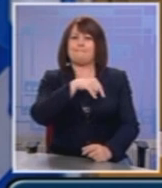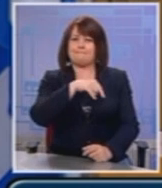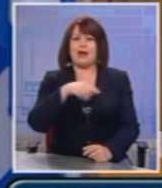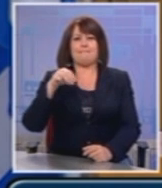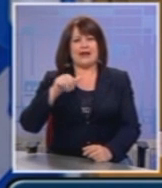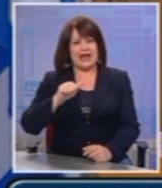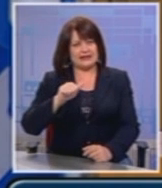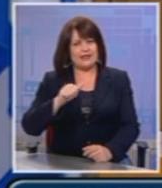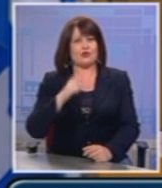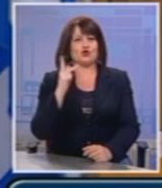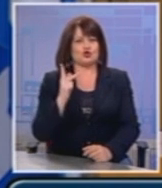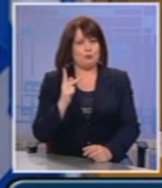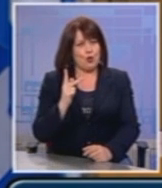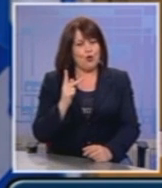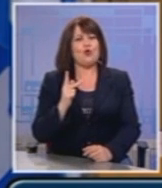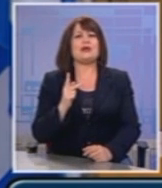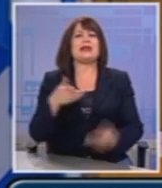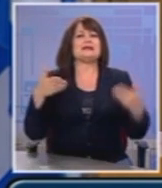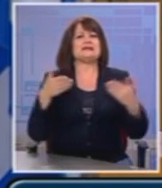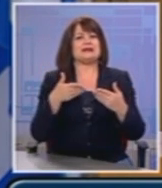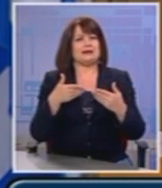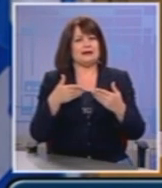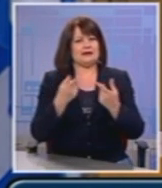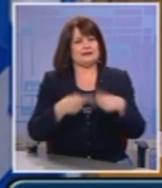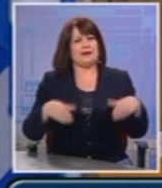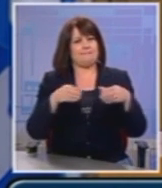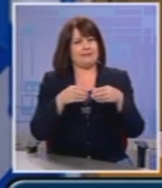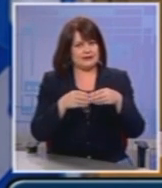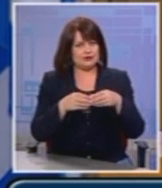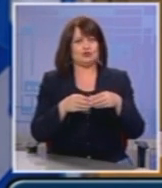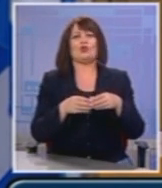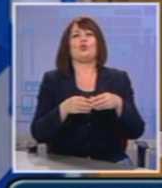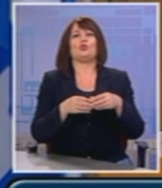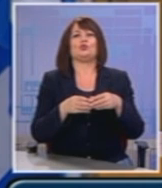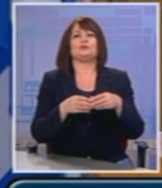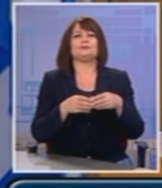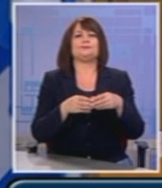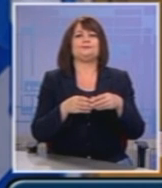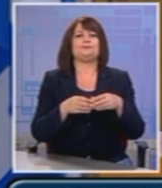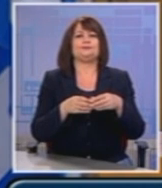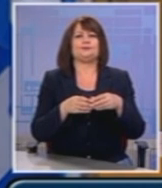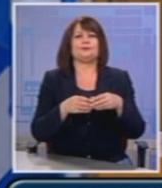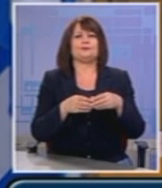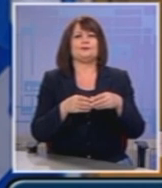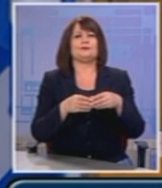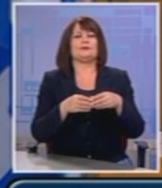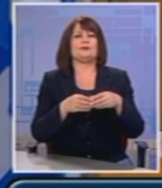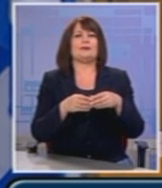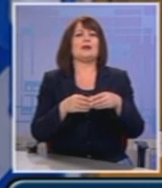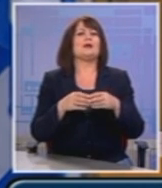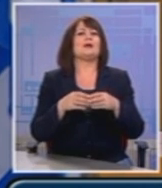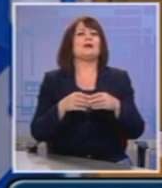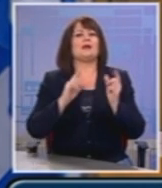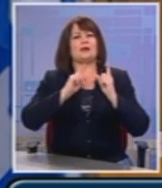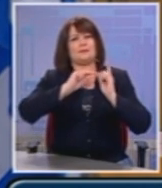αμανατίδη κοζομπόλη που είναι και εισηγήτρια στην επιτροπή για την διερεύνηση των συνθηκών και των ευθυνών